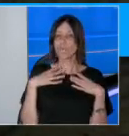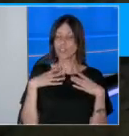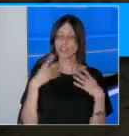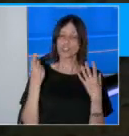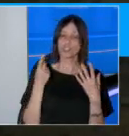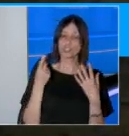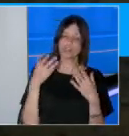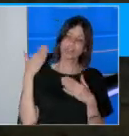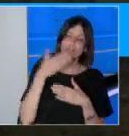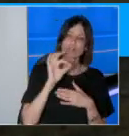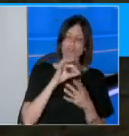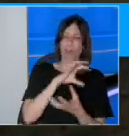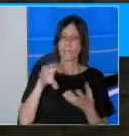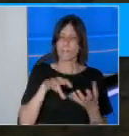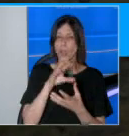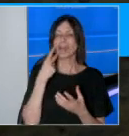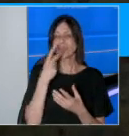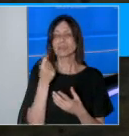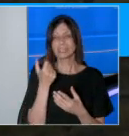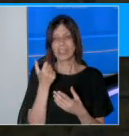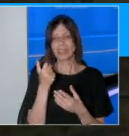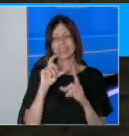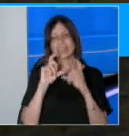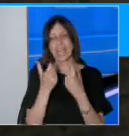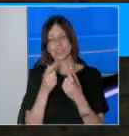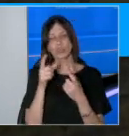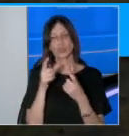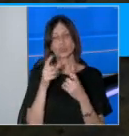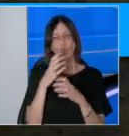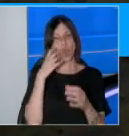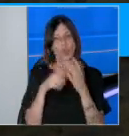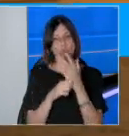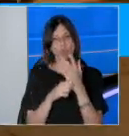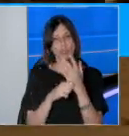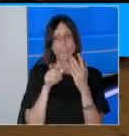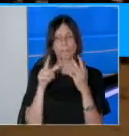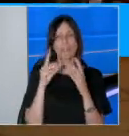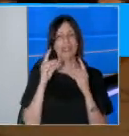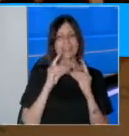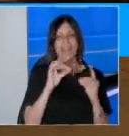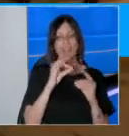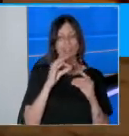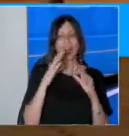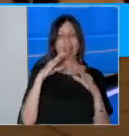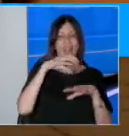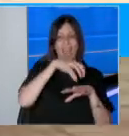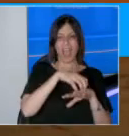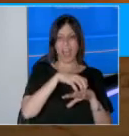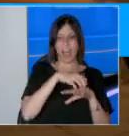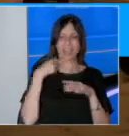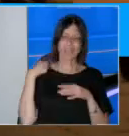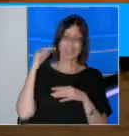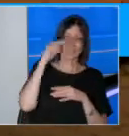הפורעים למקום הזה, ראינו שקצת מעט עצרו אוטובוסים כן. של פורעים בדרך להר הבית, וכל המדינה נזקת, אבל כשעוצרים יהודים שממלמלים בהר